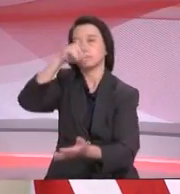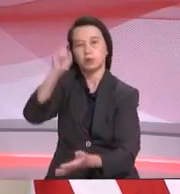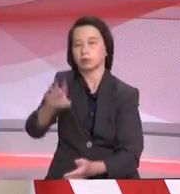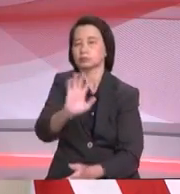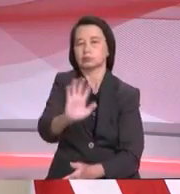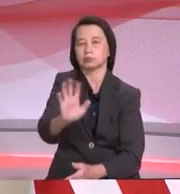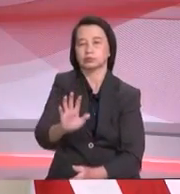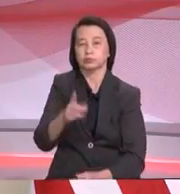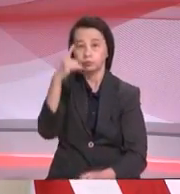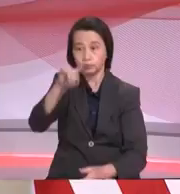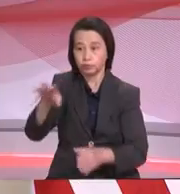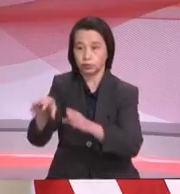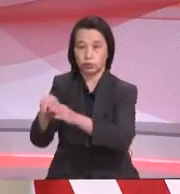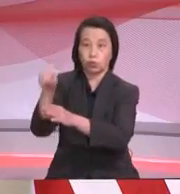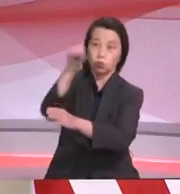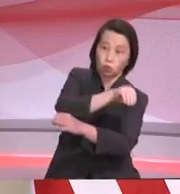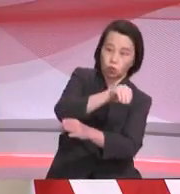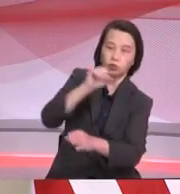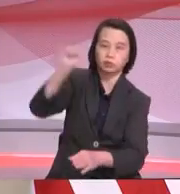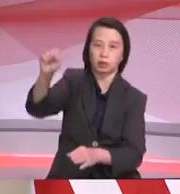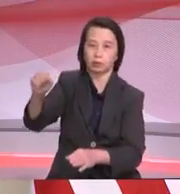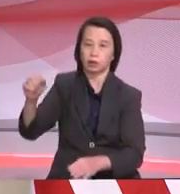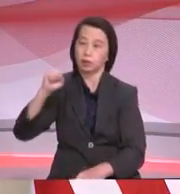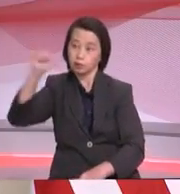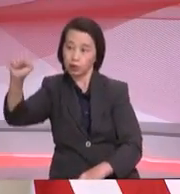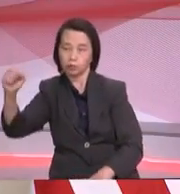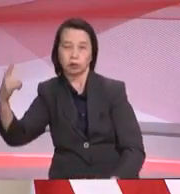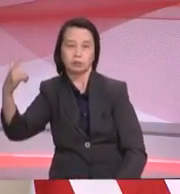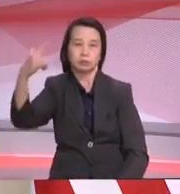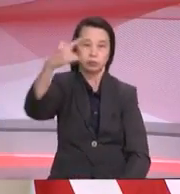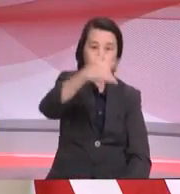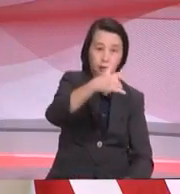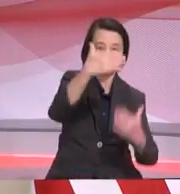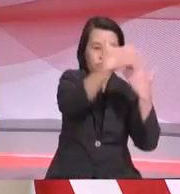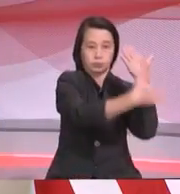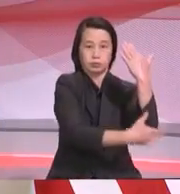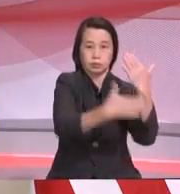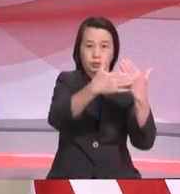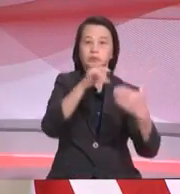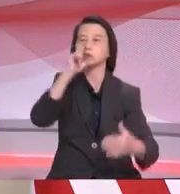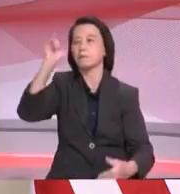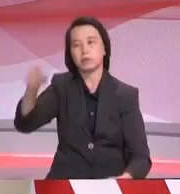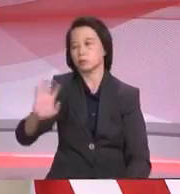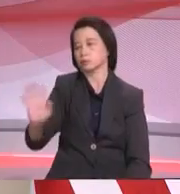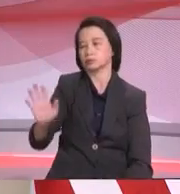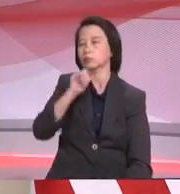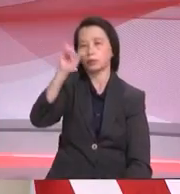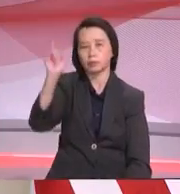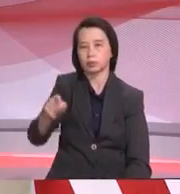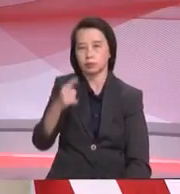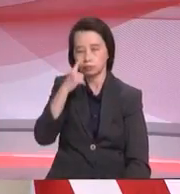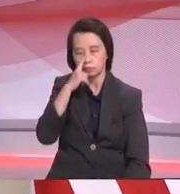Sabah iaitu untuk ke Semenanjung, daripada Sabah ke Semenanjung tidak perlu